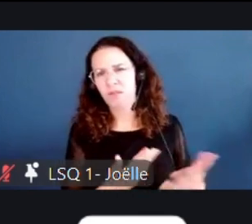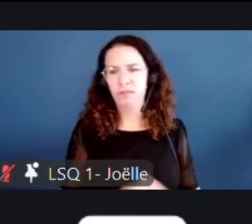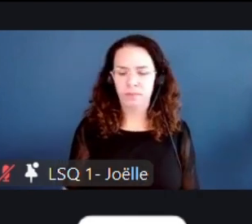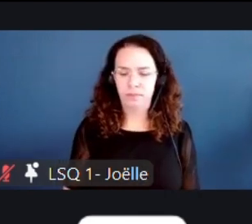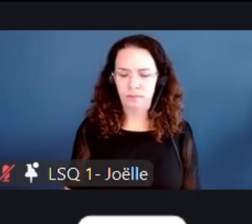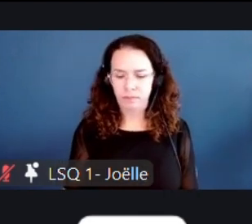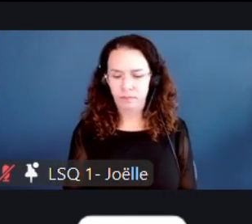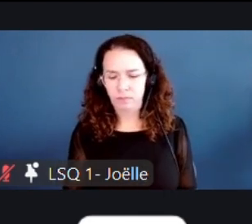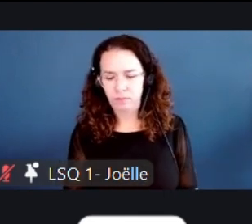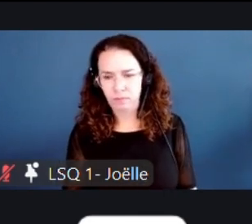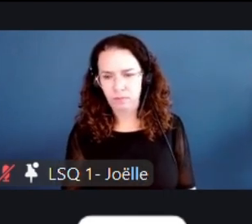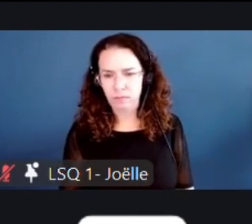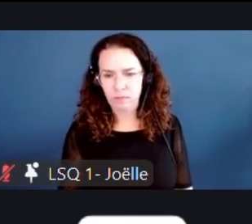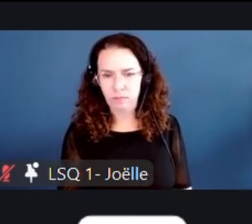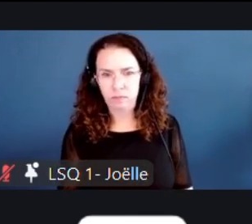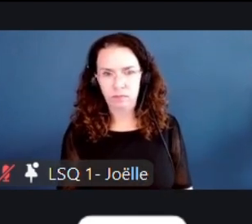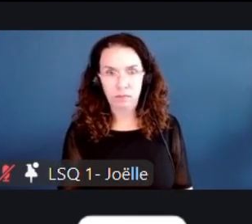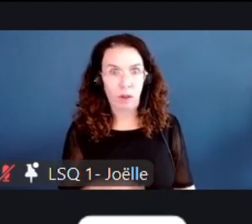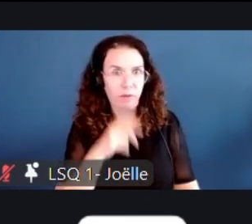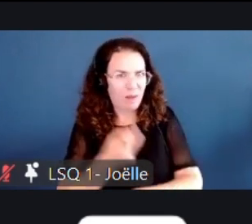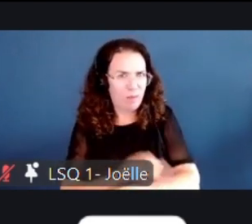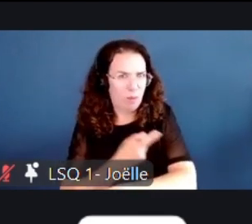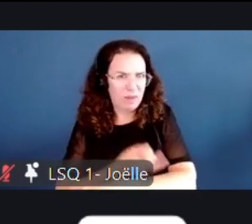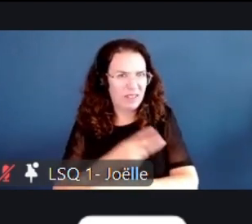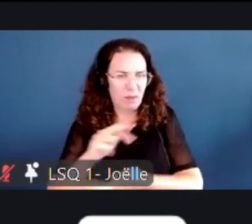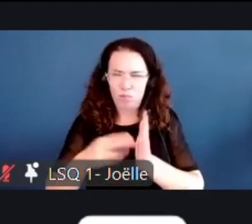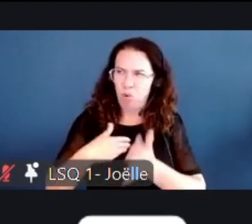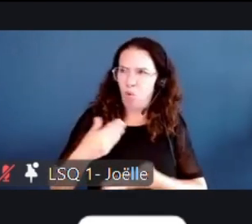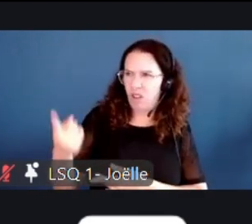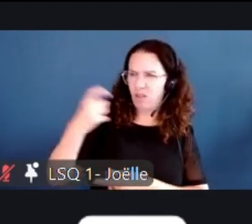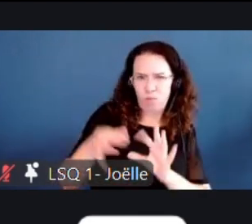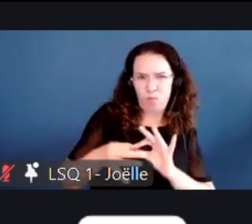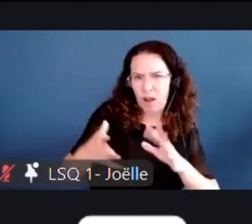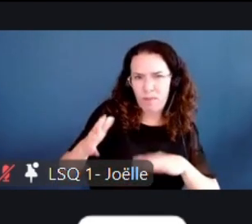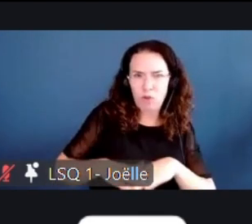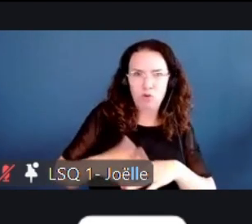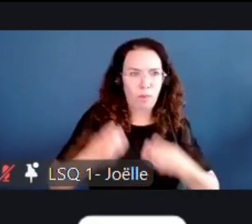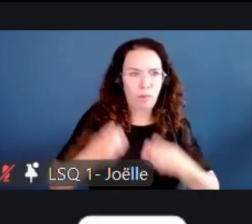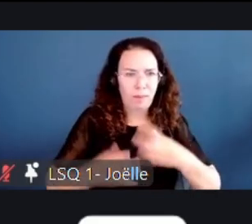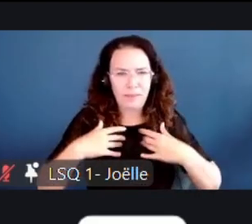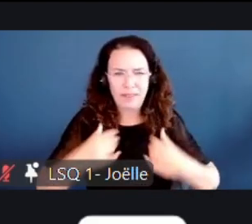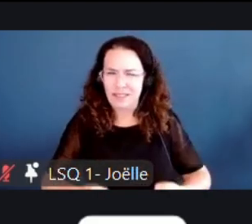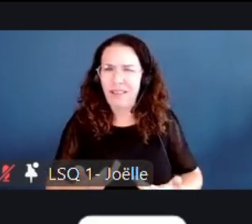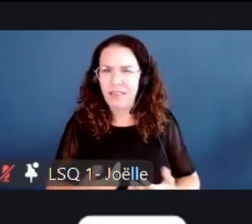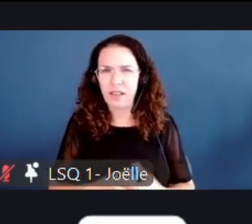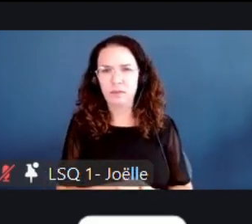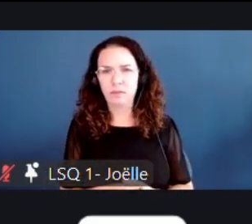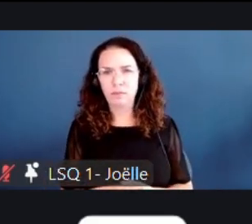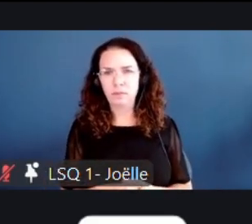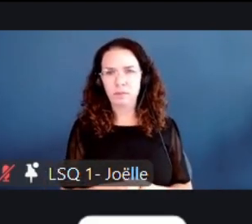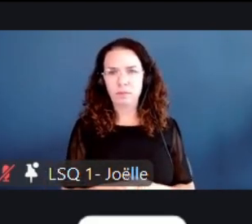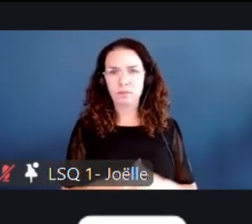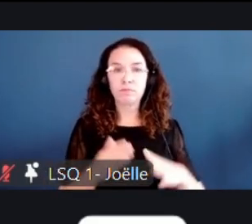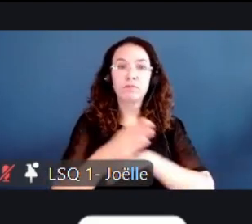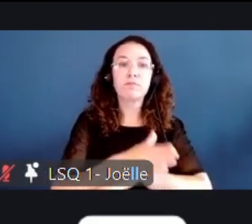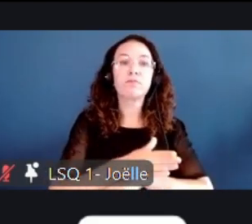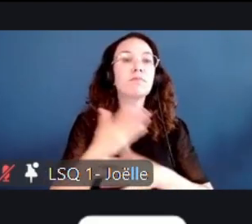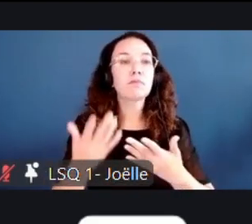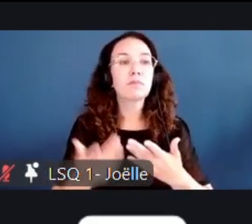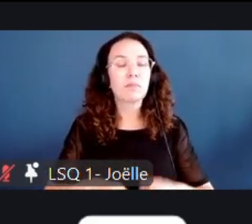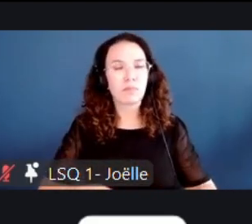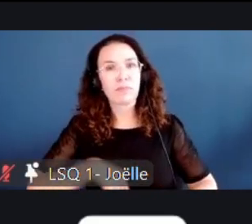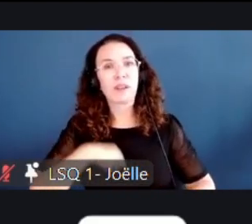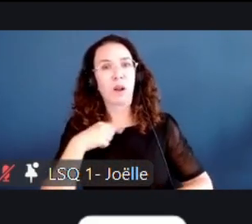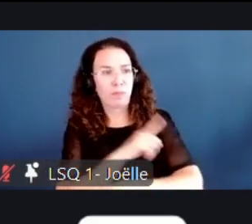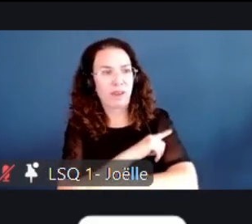cliente, même si ce n'est pas médicalement pertinent. Les stratégies qui sont utilisées pour accéder à des soins prennent beaucoup de temps